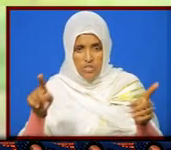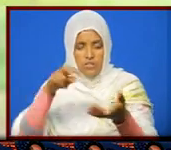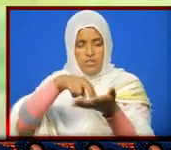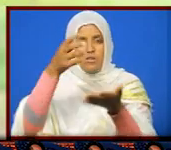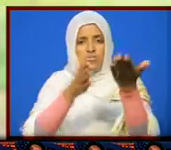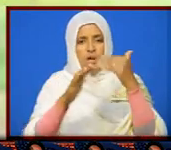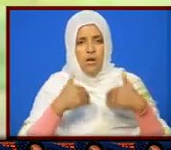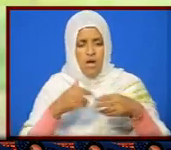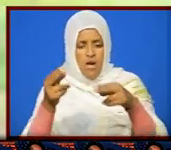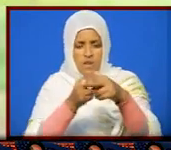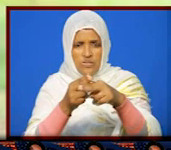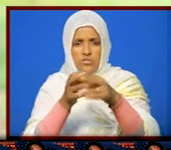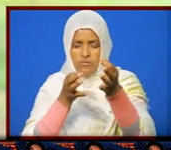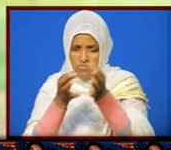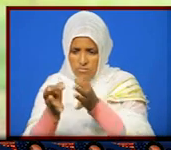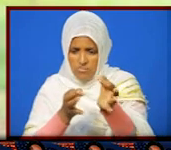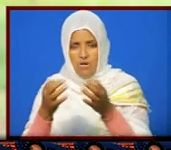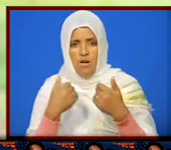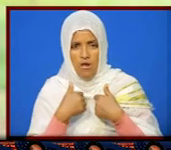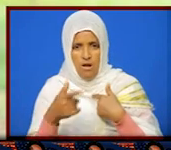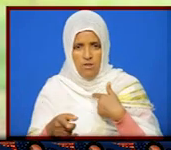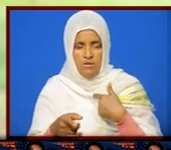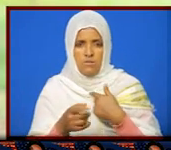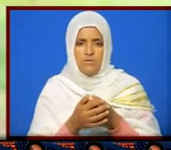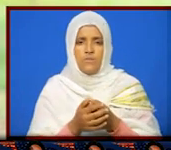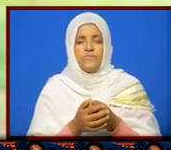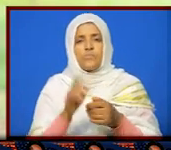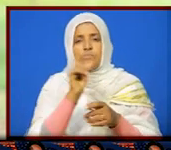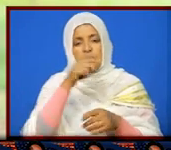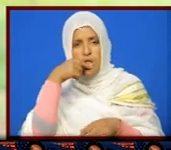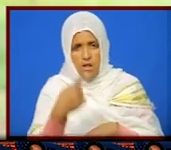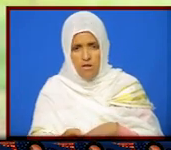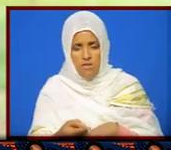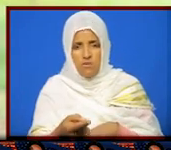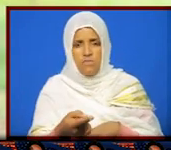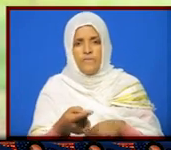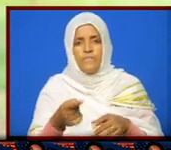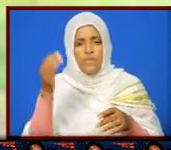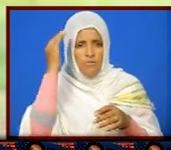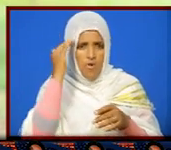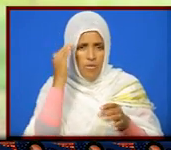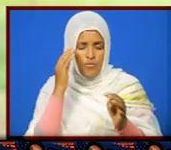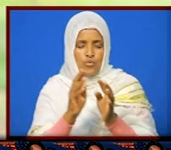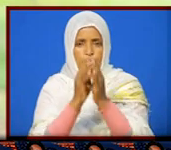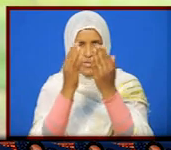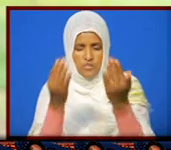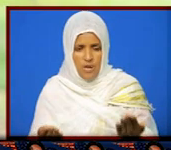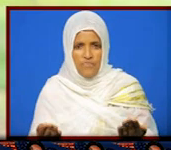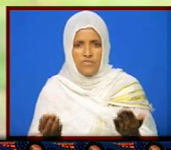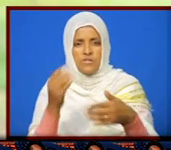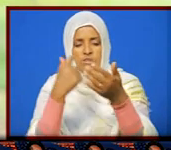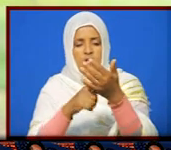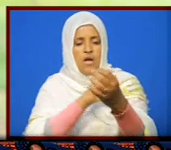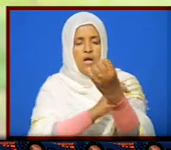ትንሣኤ ሙታን እንዳለ በአጭሩ የገለጸበትን ክፍለ ምንባብ መመልከት እንችላለን። ምንድን ነው ያላቸው? በየአእምሮ